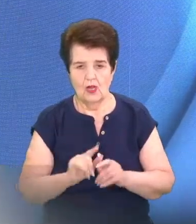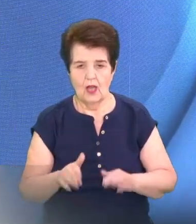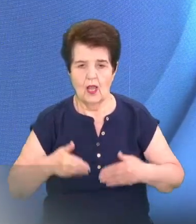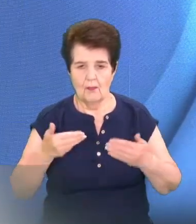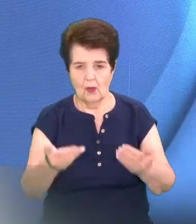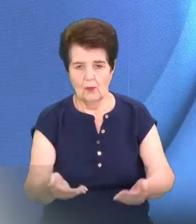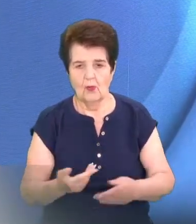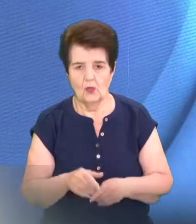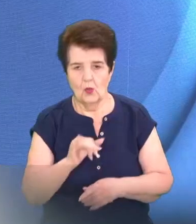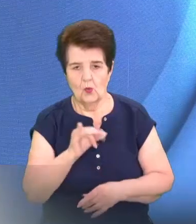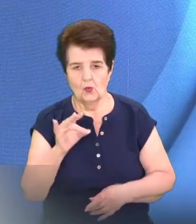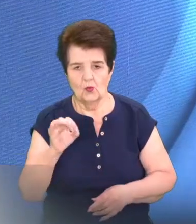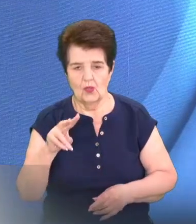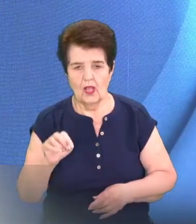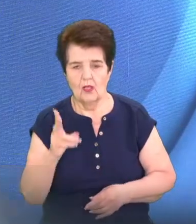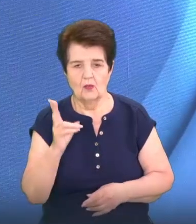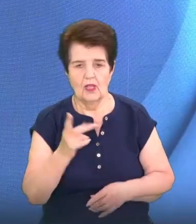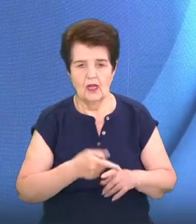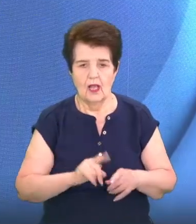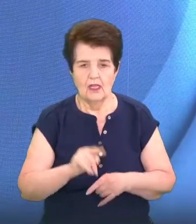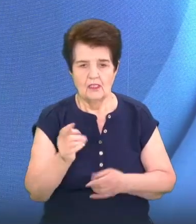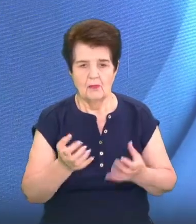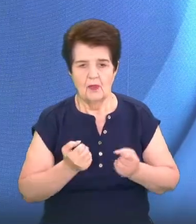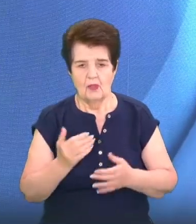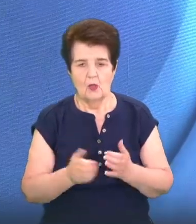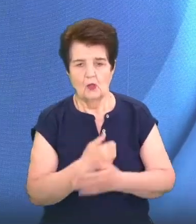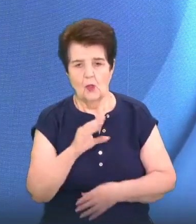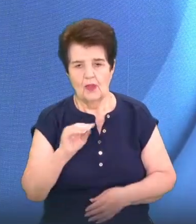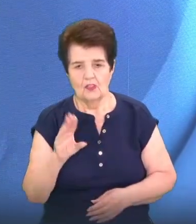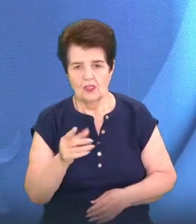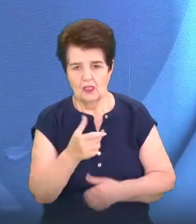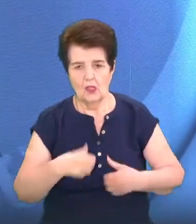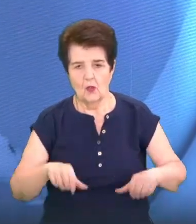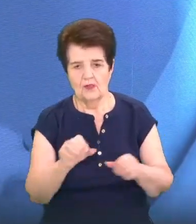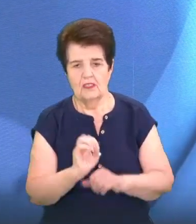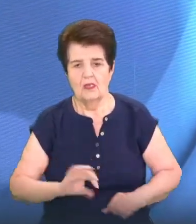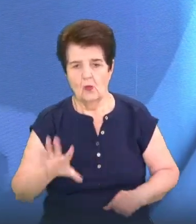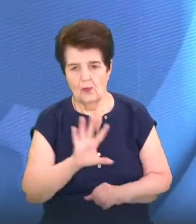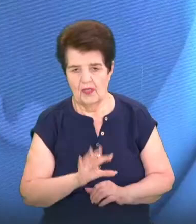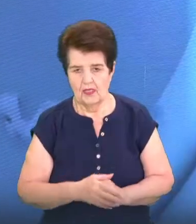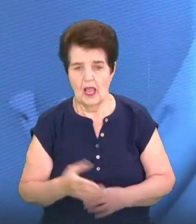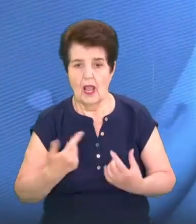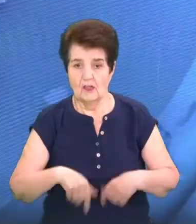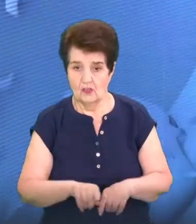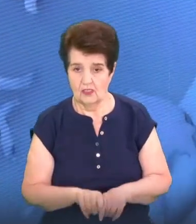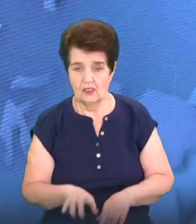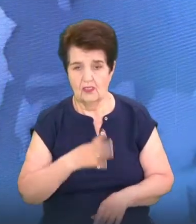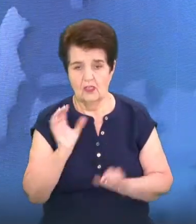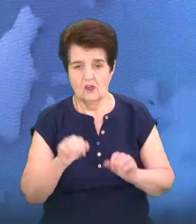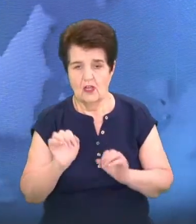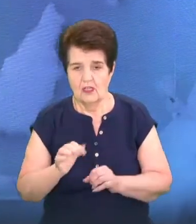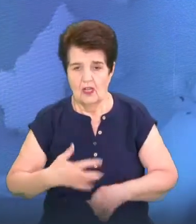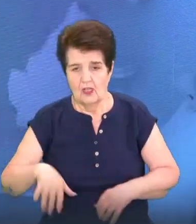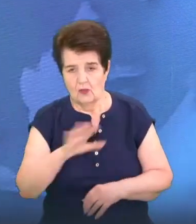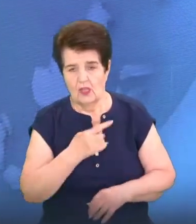propunerii ca Ursula von der Leyen să primească un nou mandat de președinte al Comisiei Europene. Aceasta are toate șansele.